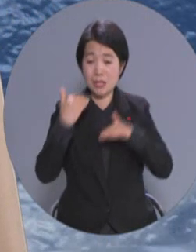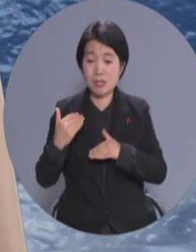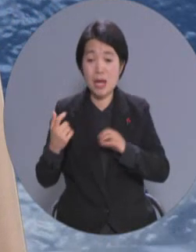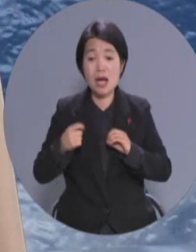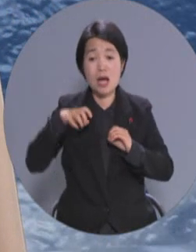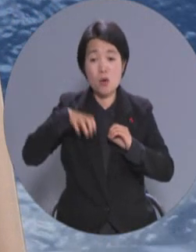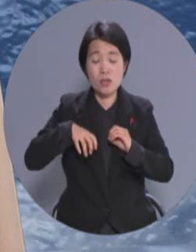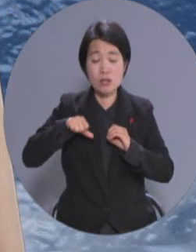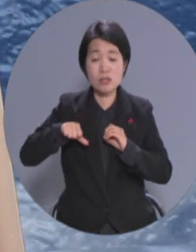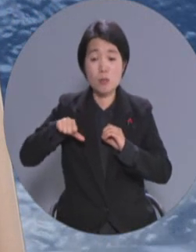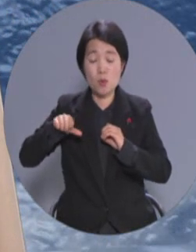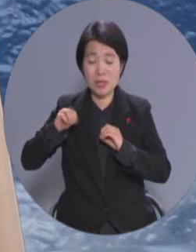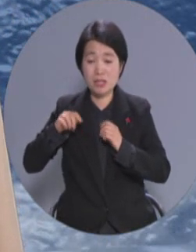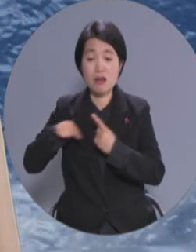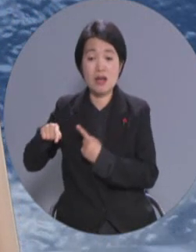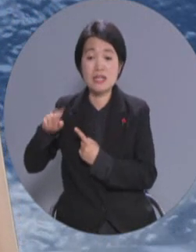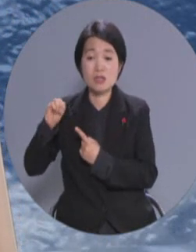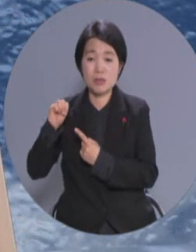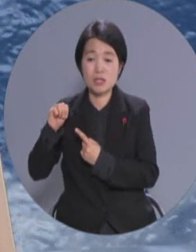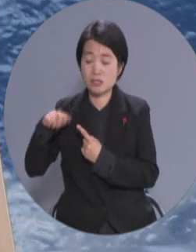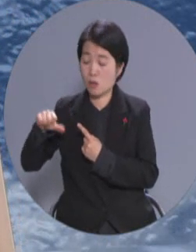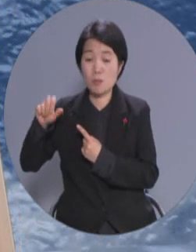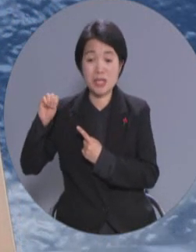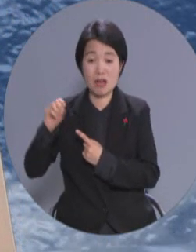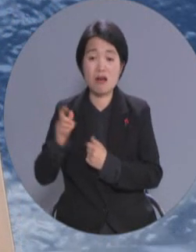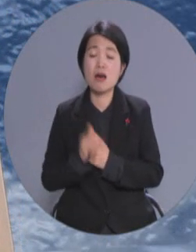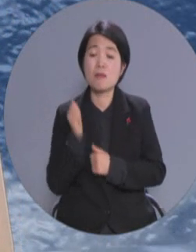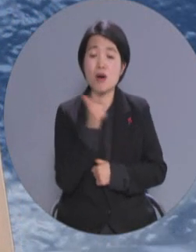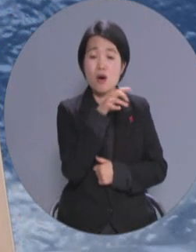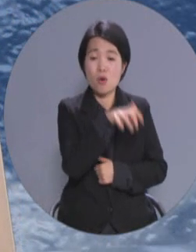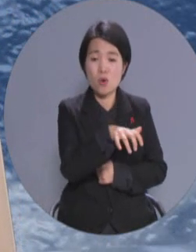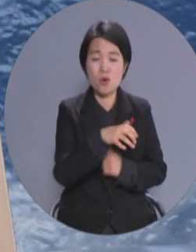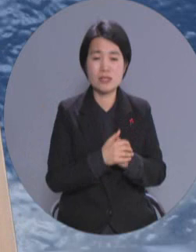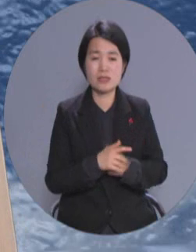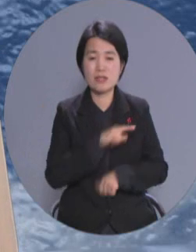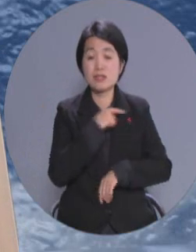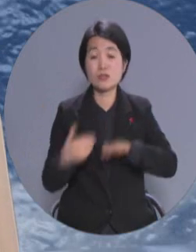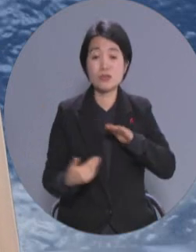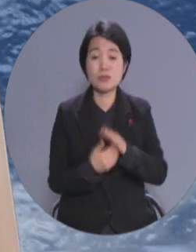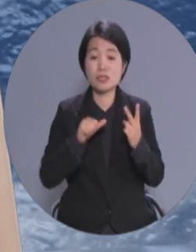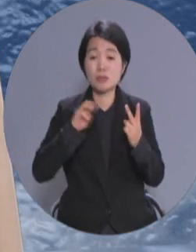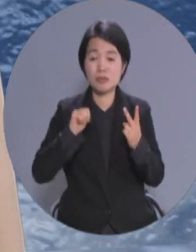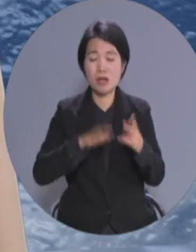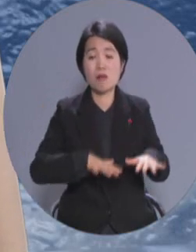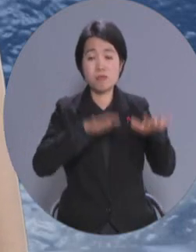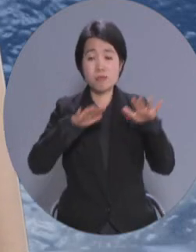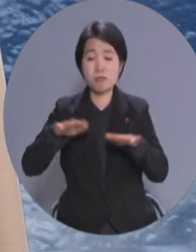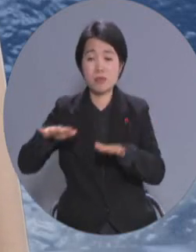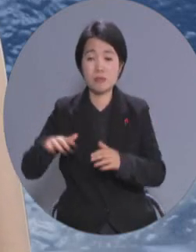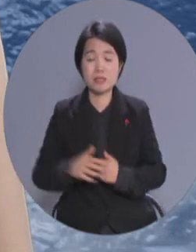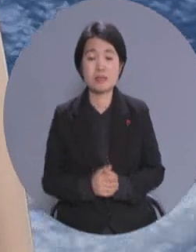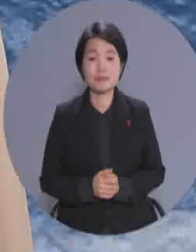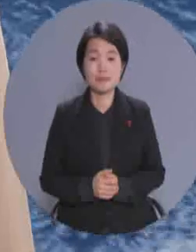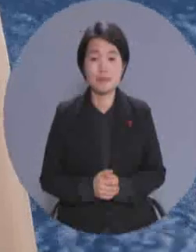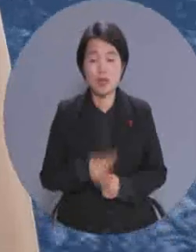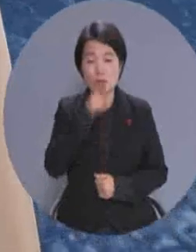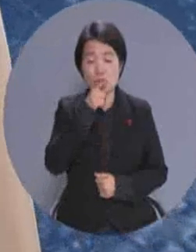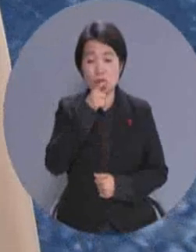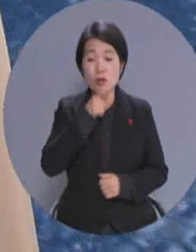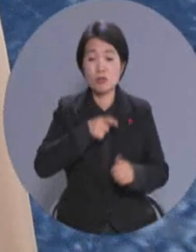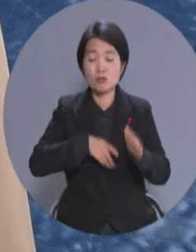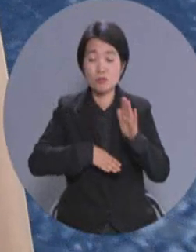앞바다에서 0.5에서 1.5m 먼 바다에서는 최고 2.5m 일겠습니다 여수의